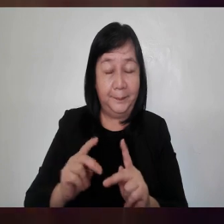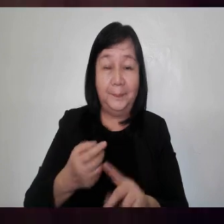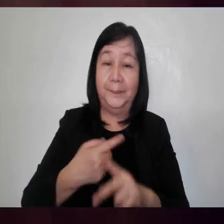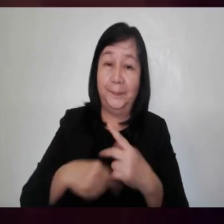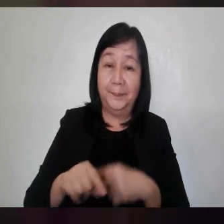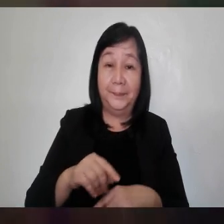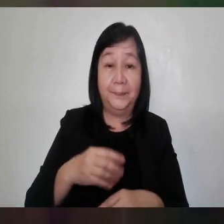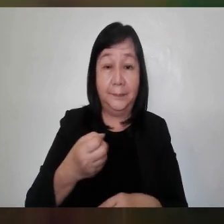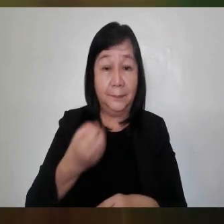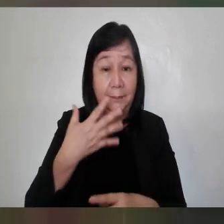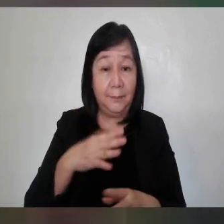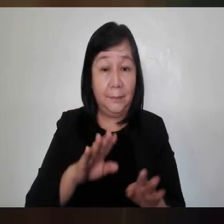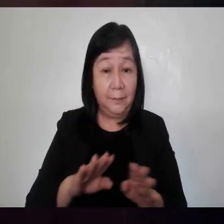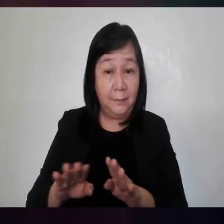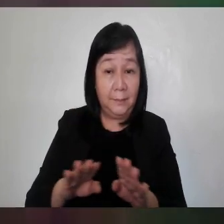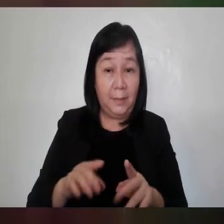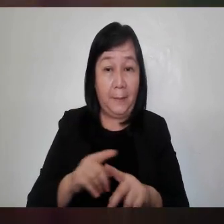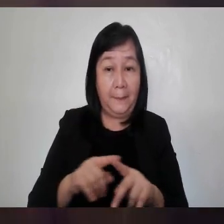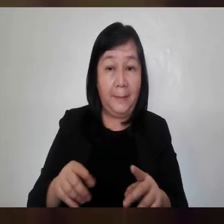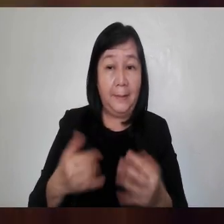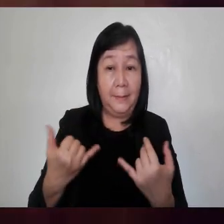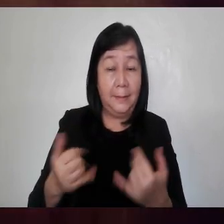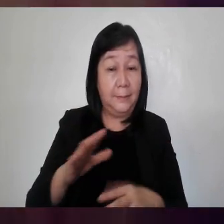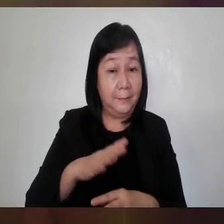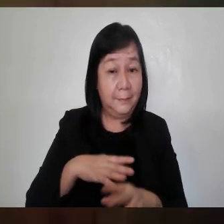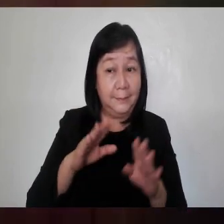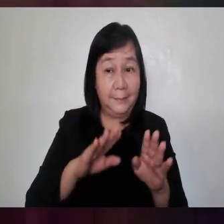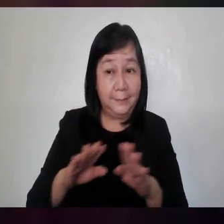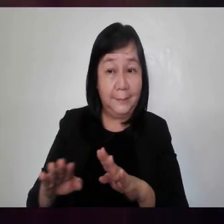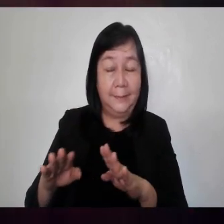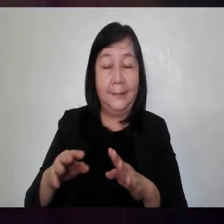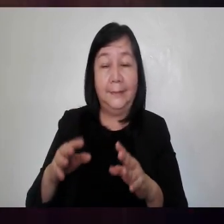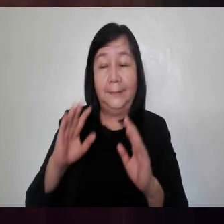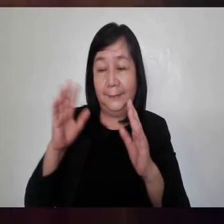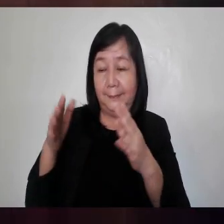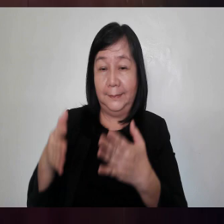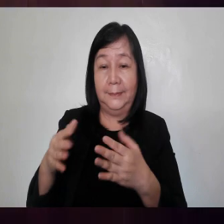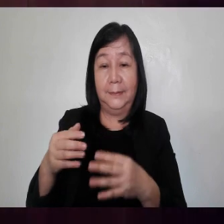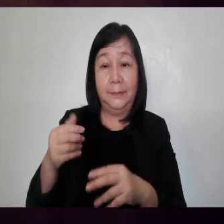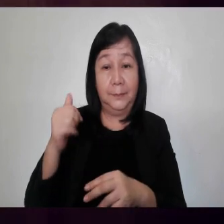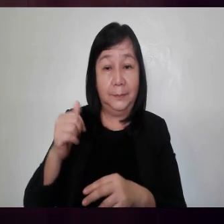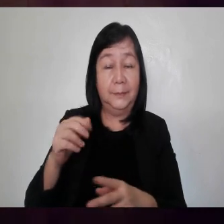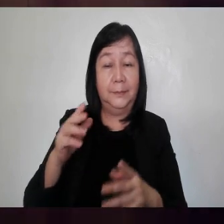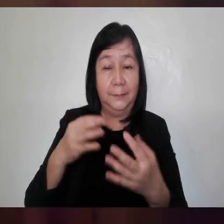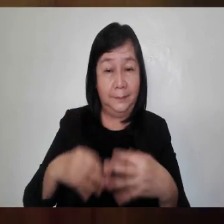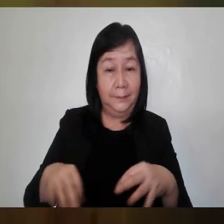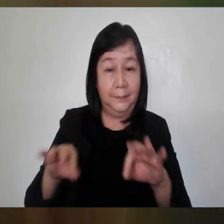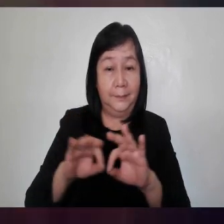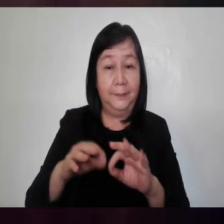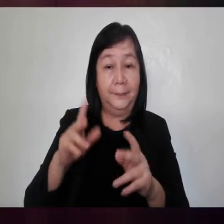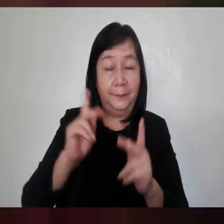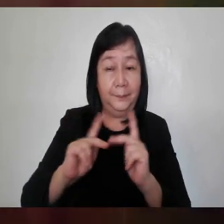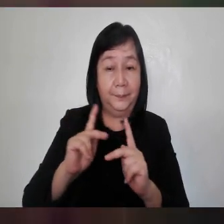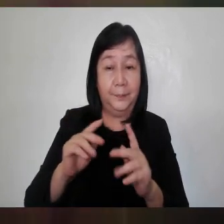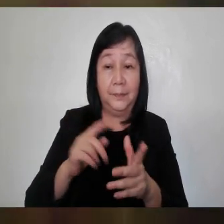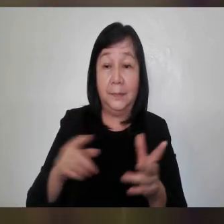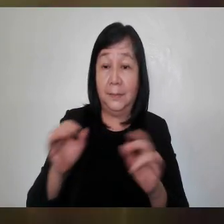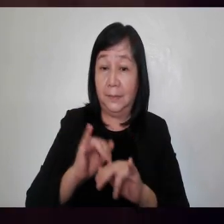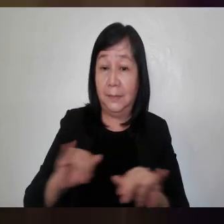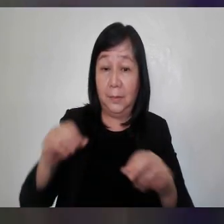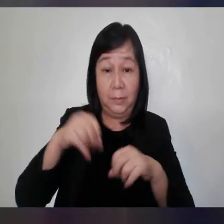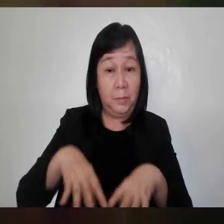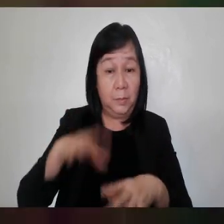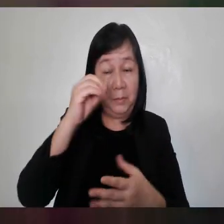sa magaspang na gawi, ito ay naging mas pino at may pagpapahalaga sa kapwa. Ganon din ang alibughang anak.